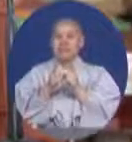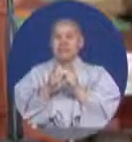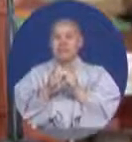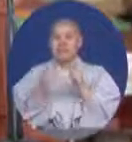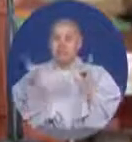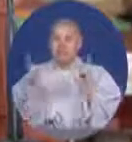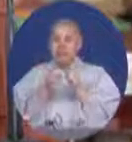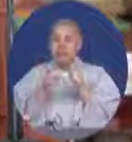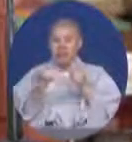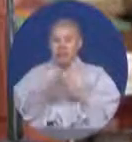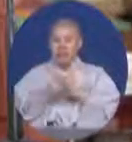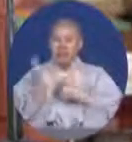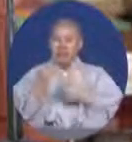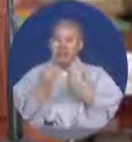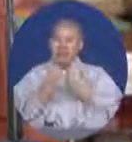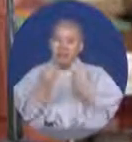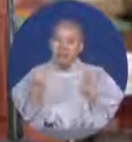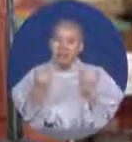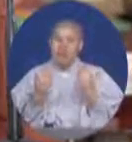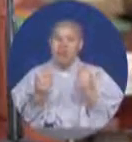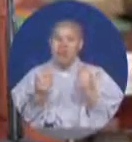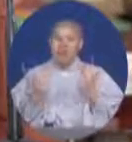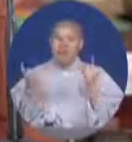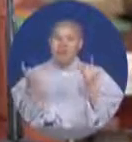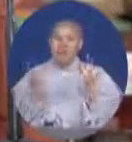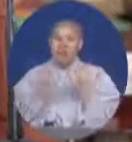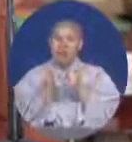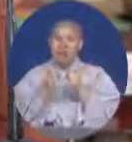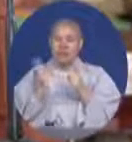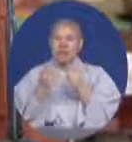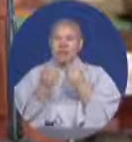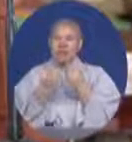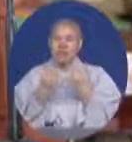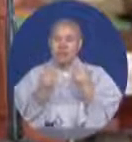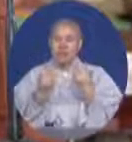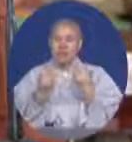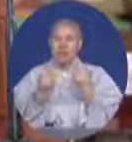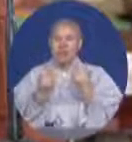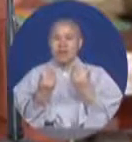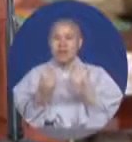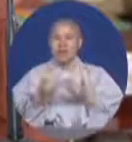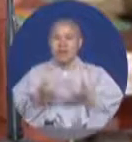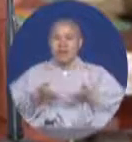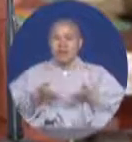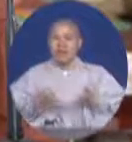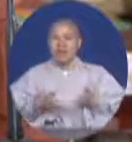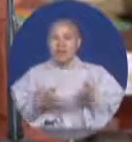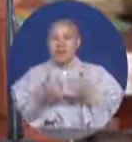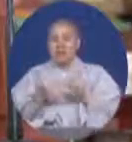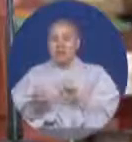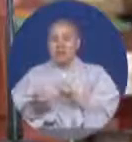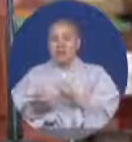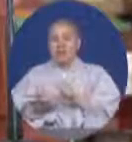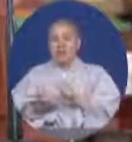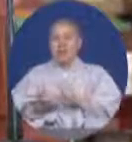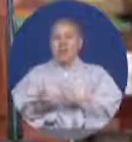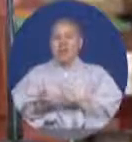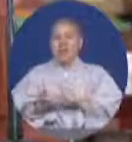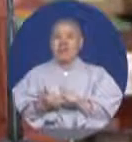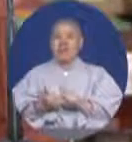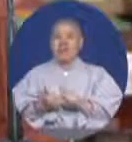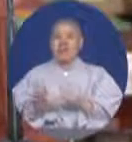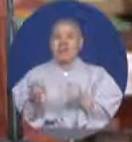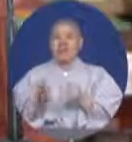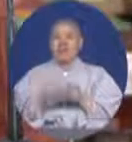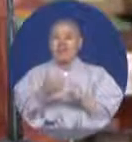그래서 만나면 또 헤어지고 만나면 또 헤어지고 이게 생사입니다 이게. 그래서